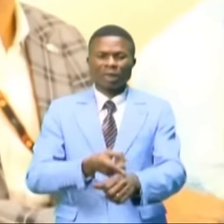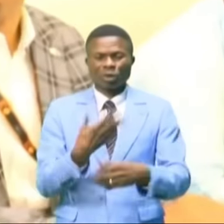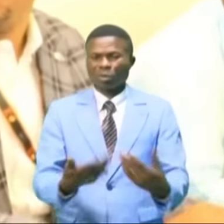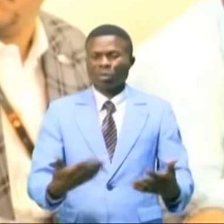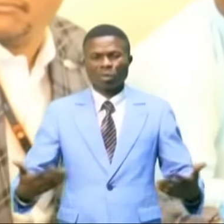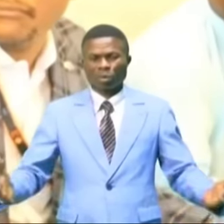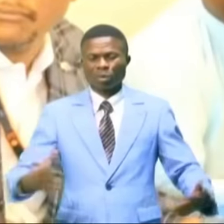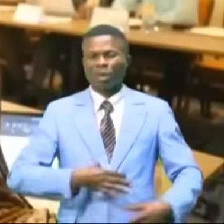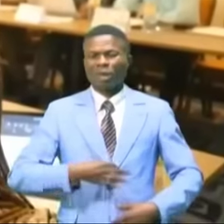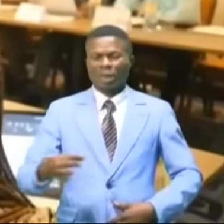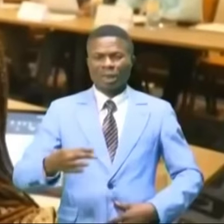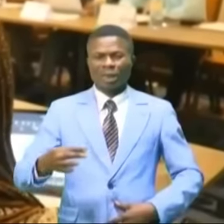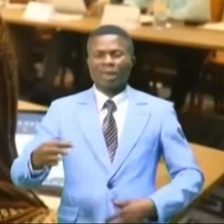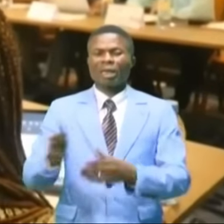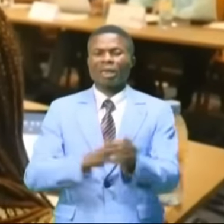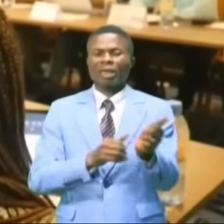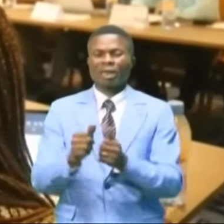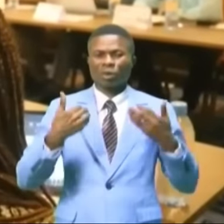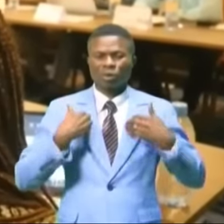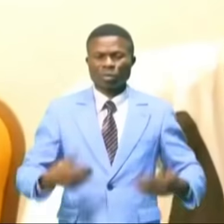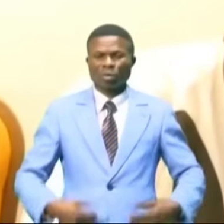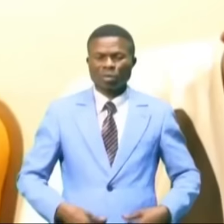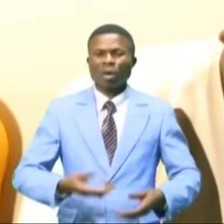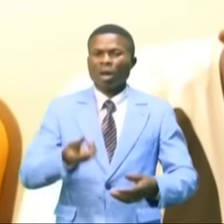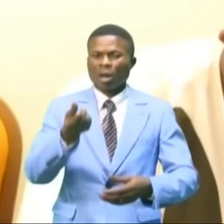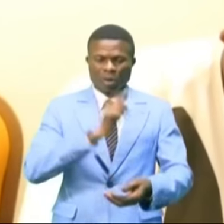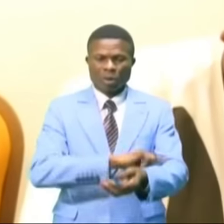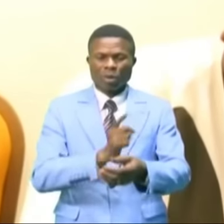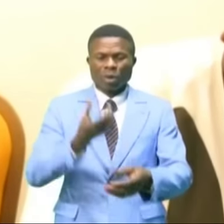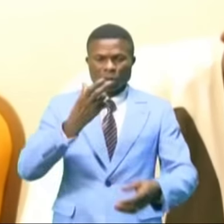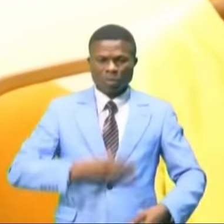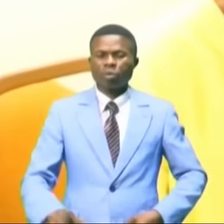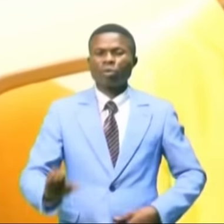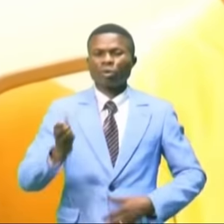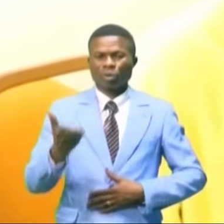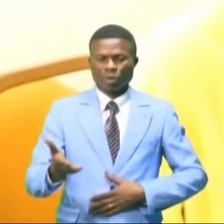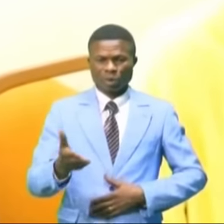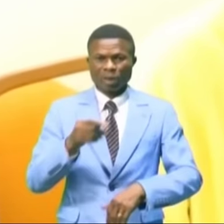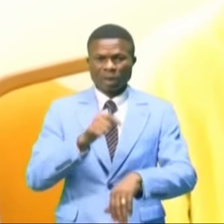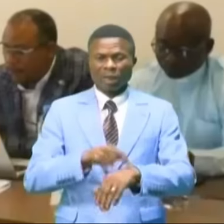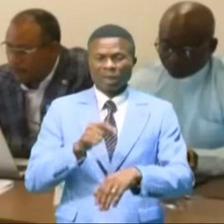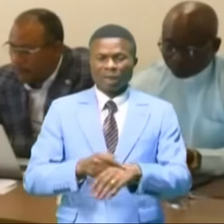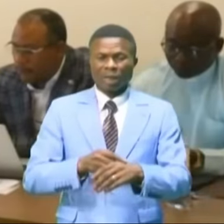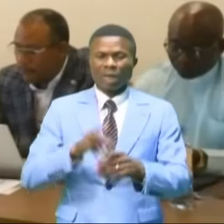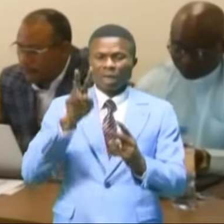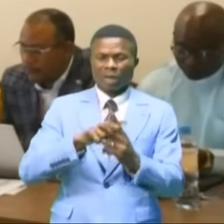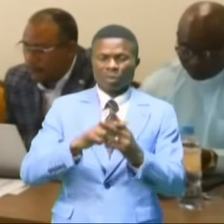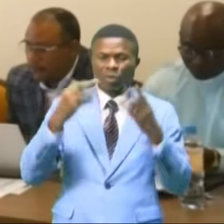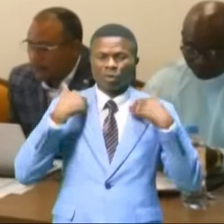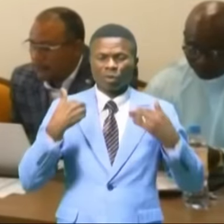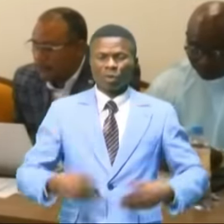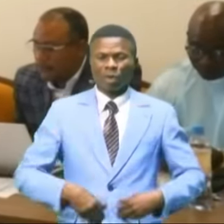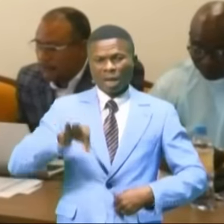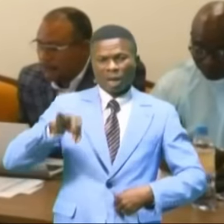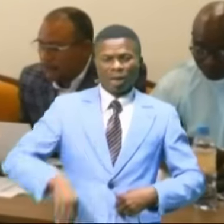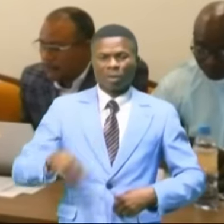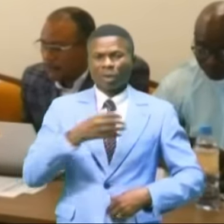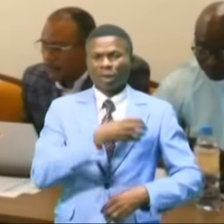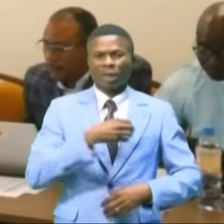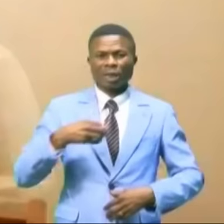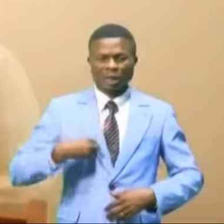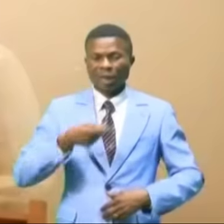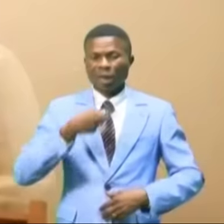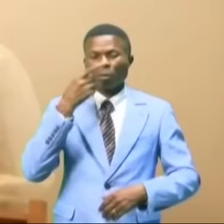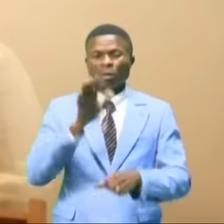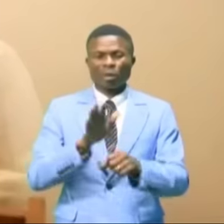et exposent les femmes à l'avortement non sécurisé. Il est temps de garantir la santé et le bien-être des femmes, a